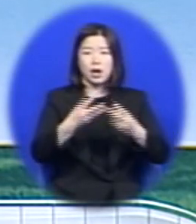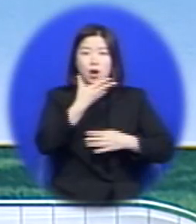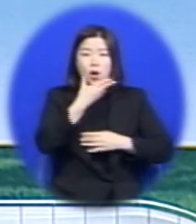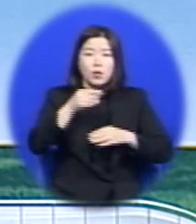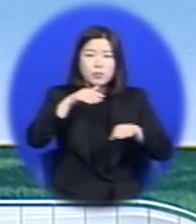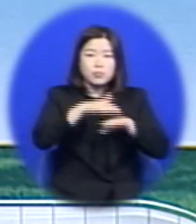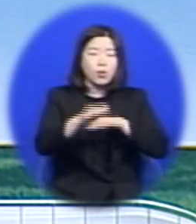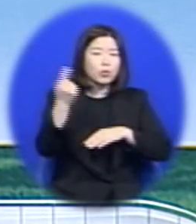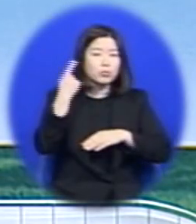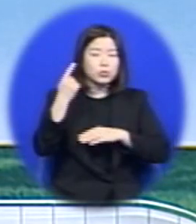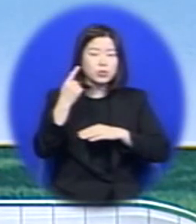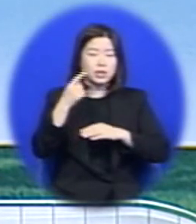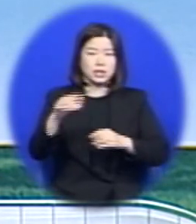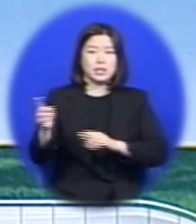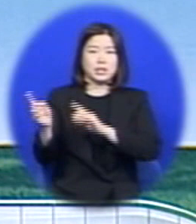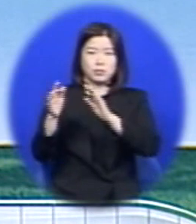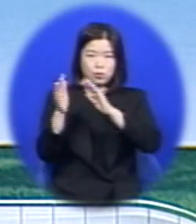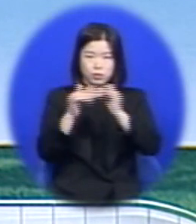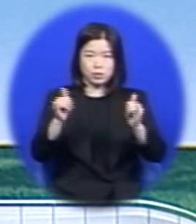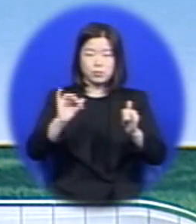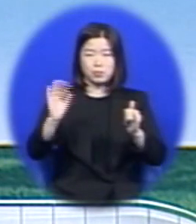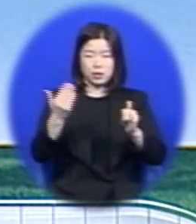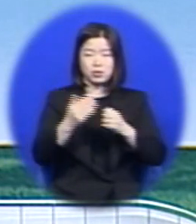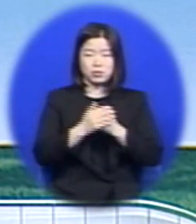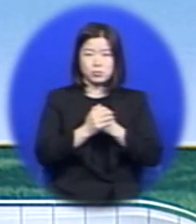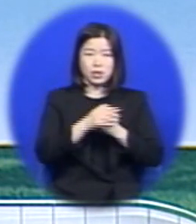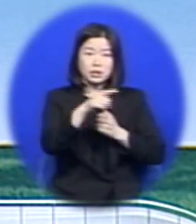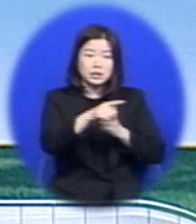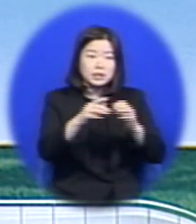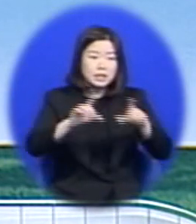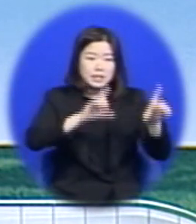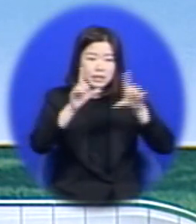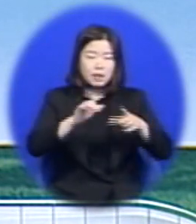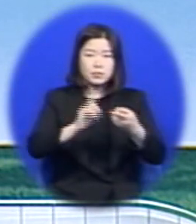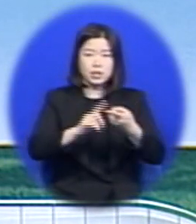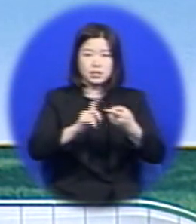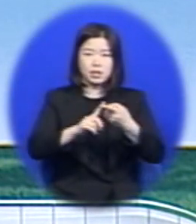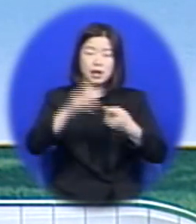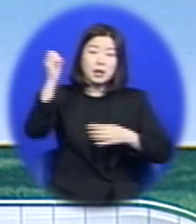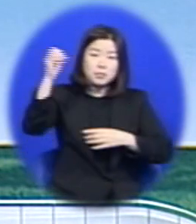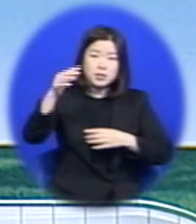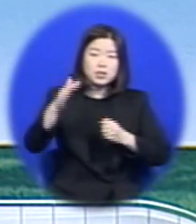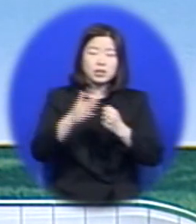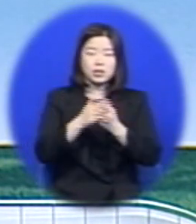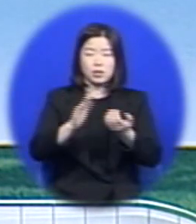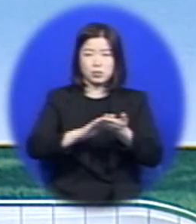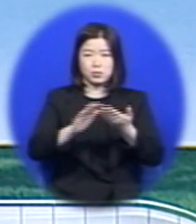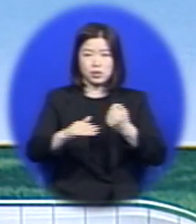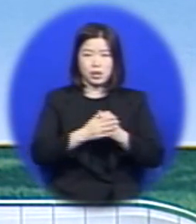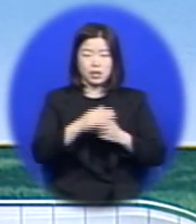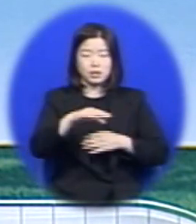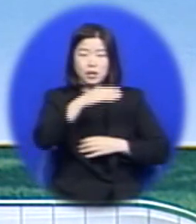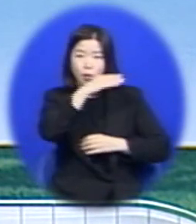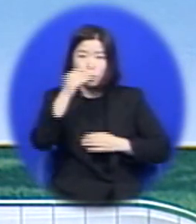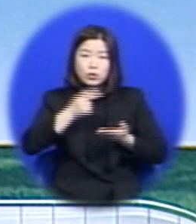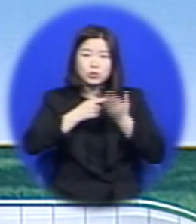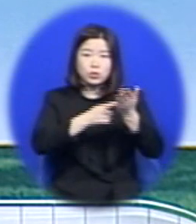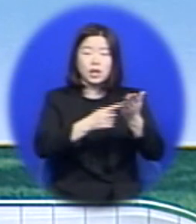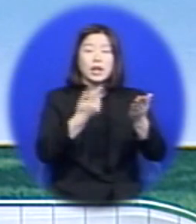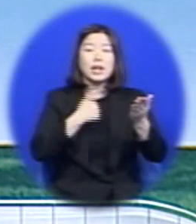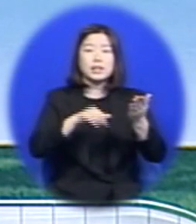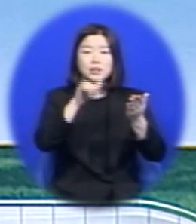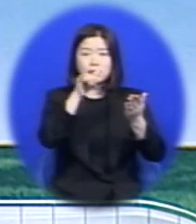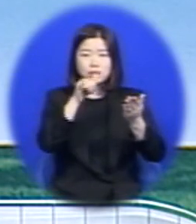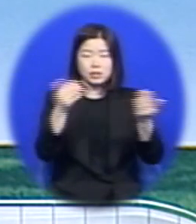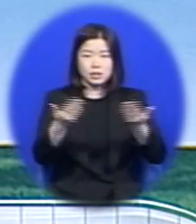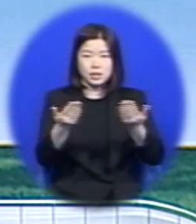그가 빛이었기, 그의 삶 자체가 빛이었기 때문에 그가 옳은 주장을 했던 일이 세상을 변화시킬